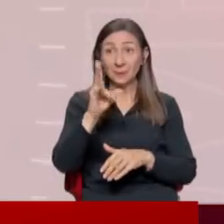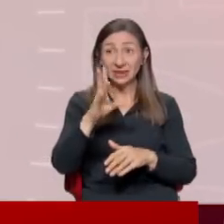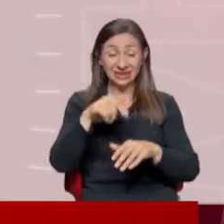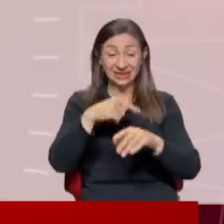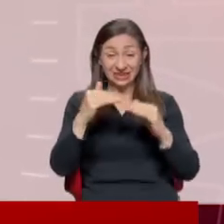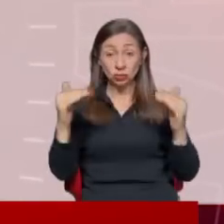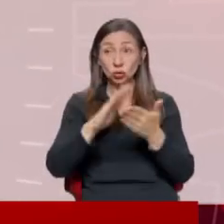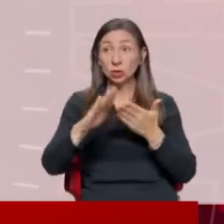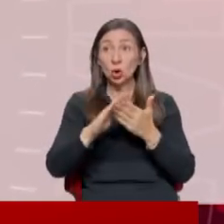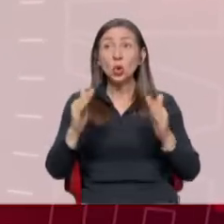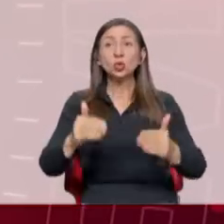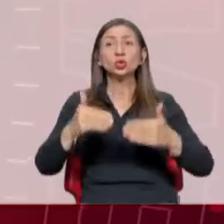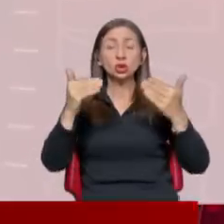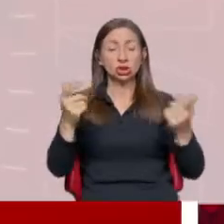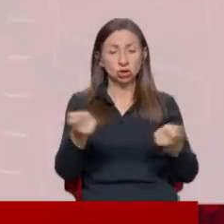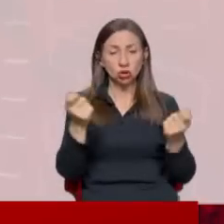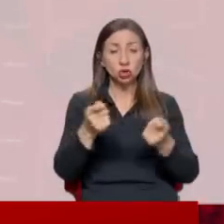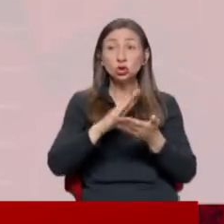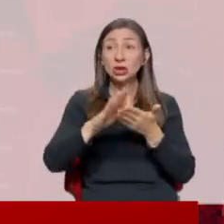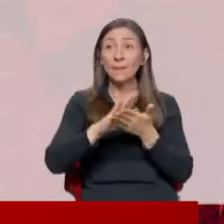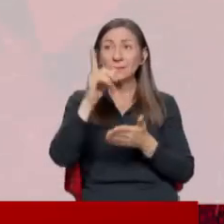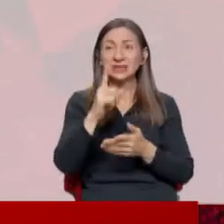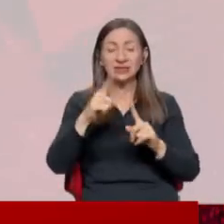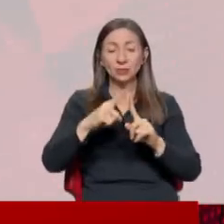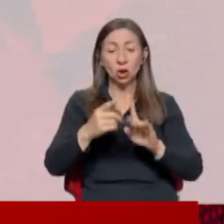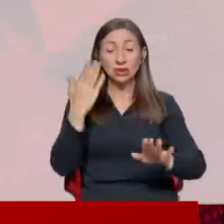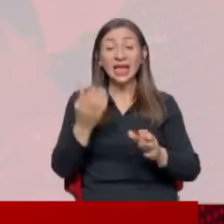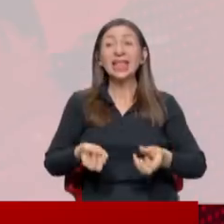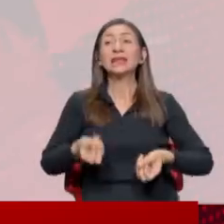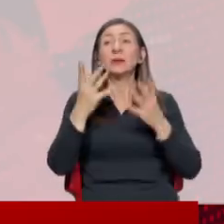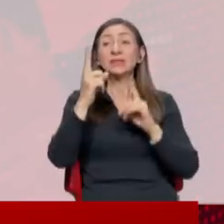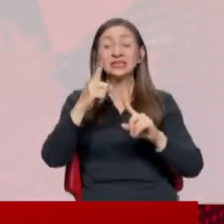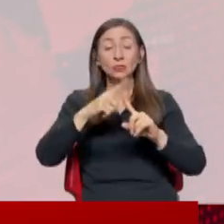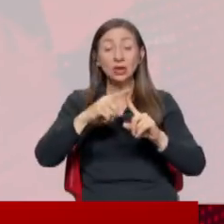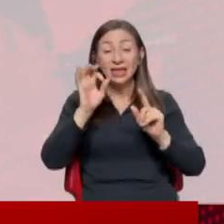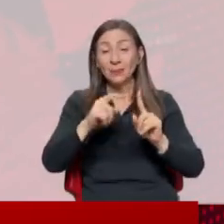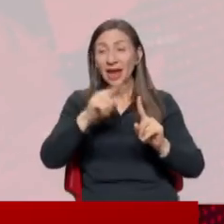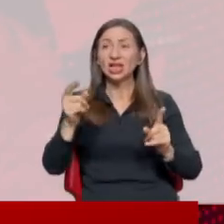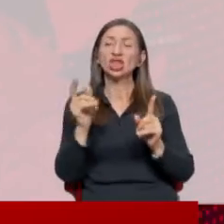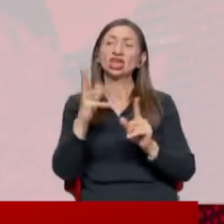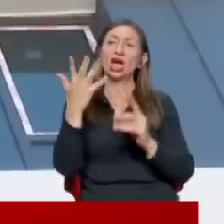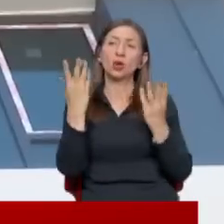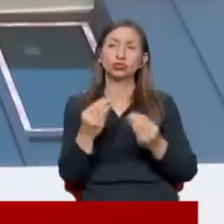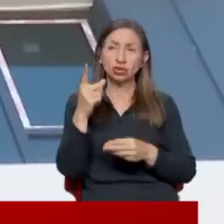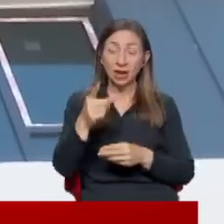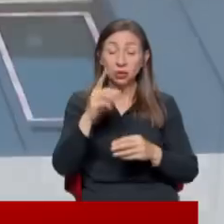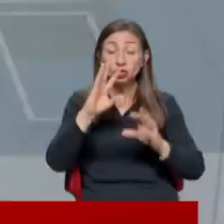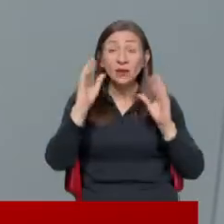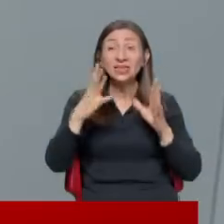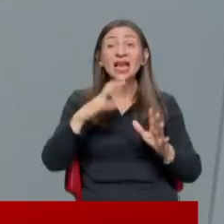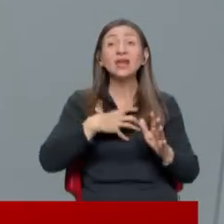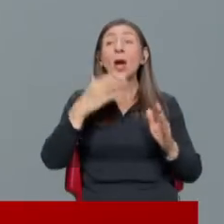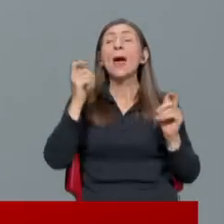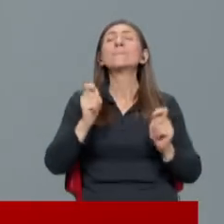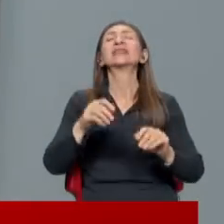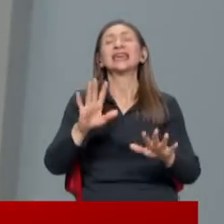artış sınırı düzenlemesi uzatılacak, çalışıyoruz. Düzenleme 1 Temmuz öncesine yetişmese de 1 Temmuz'dan itibaren geçerli olacak. Çoğu ev sahibi